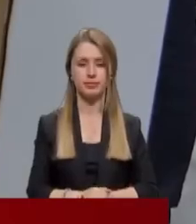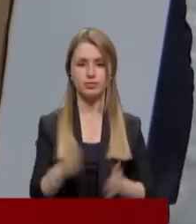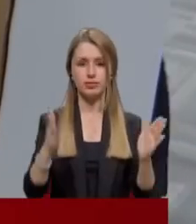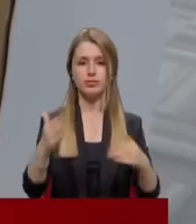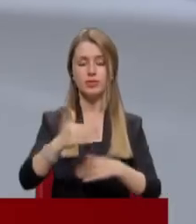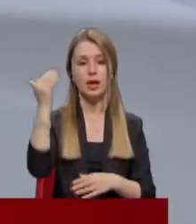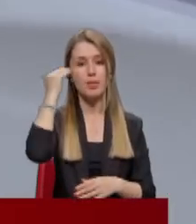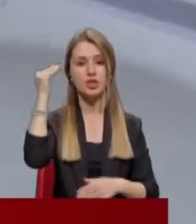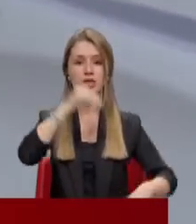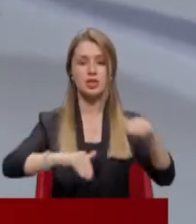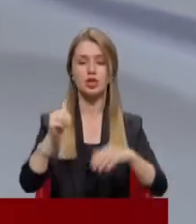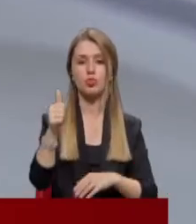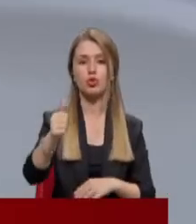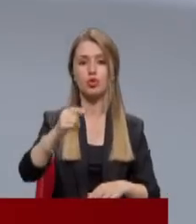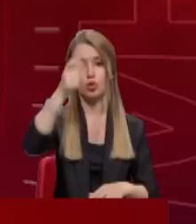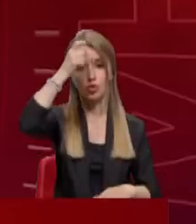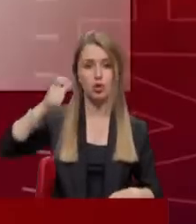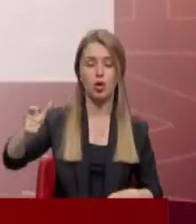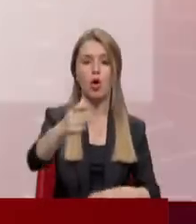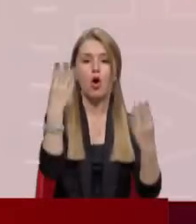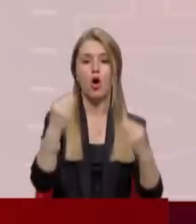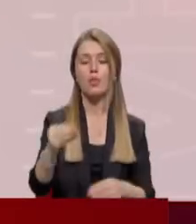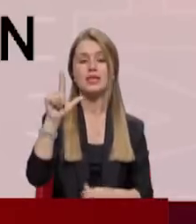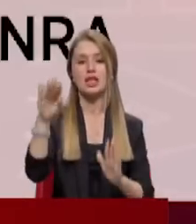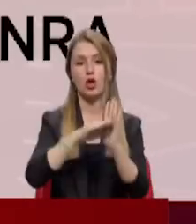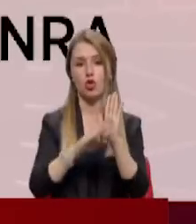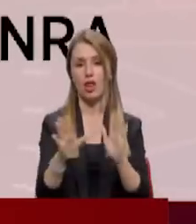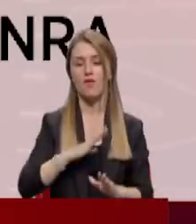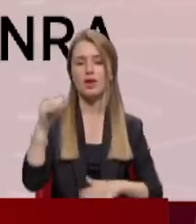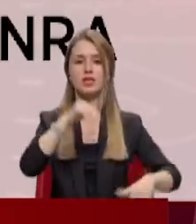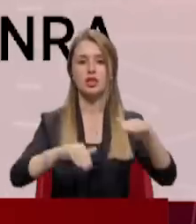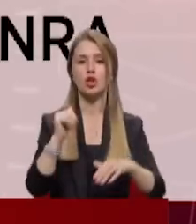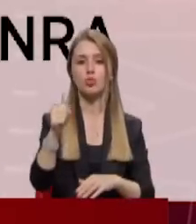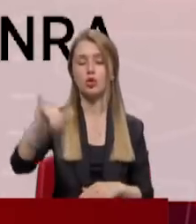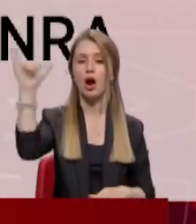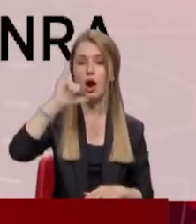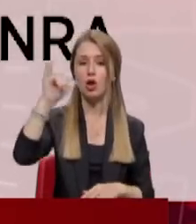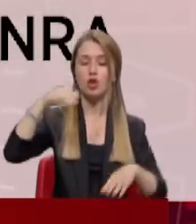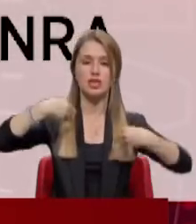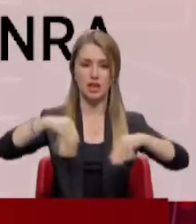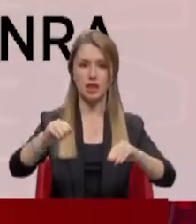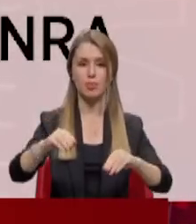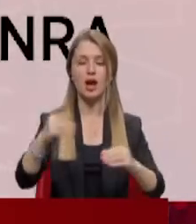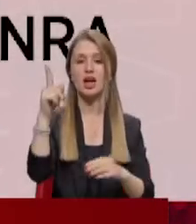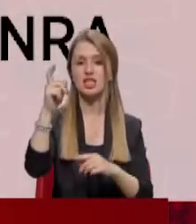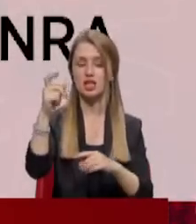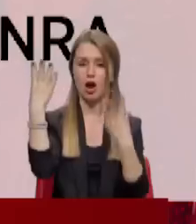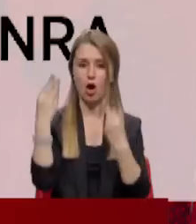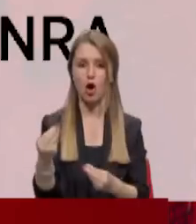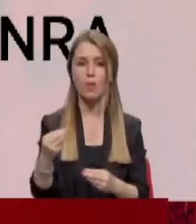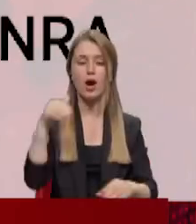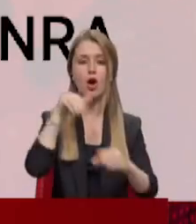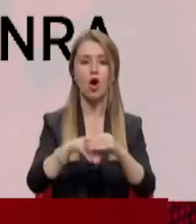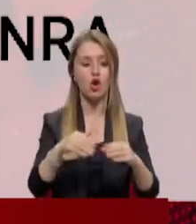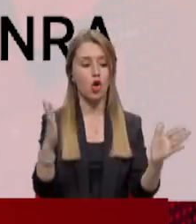Sandık başında ve seçim günü ülke genelinde uyulması gereken kurallar var. Seçim günü alkollü içki satmak, silah taşımak, oy